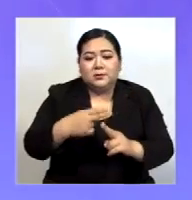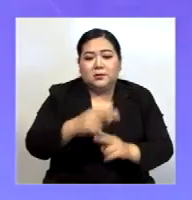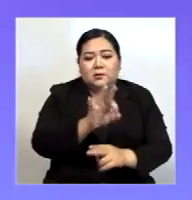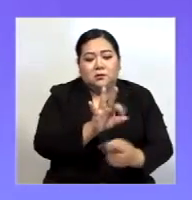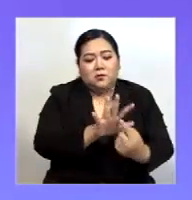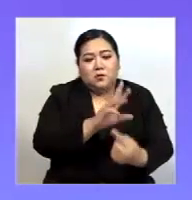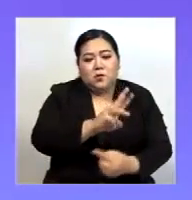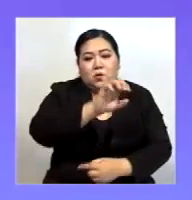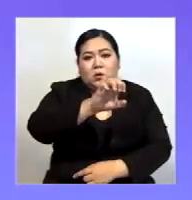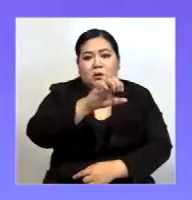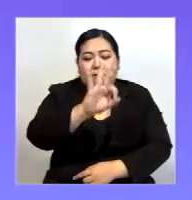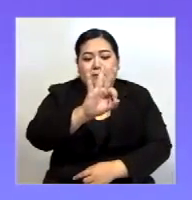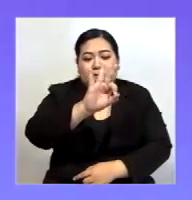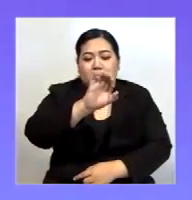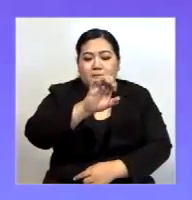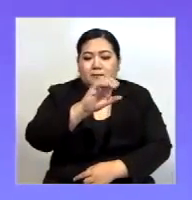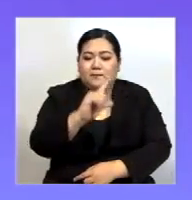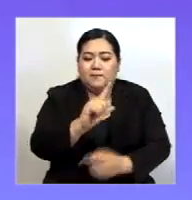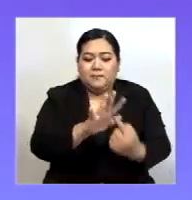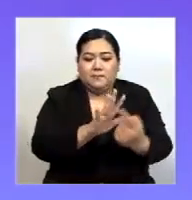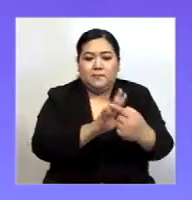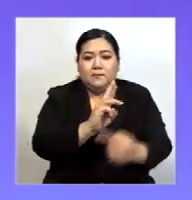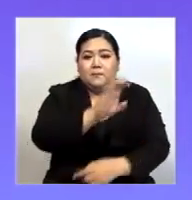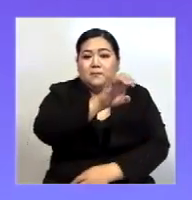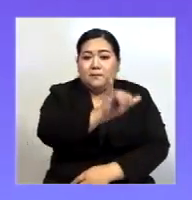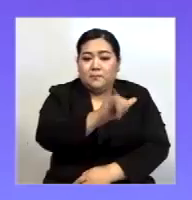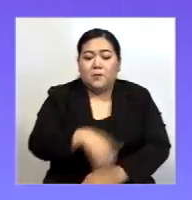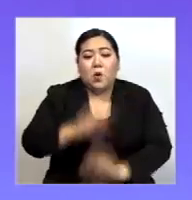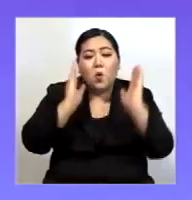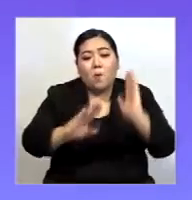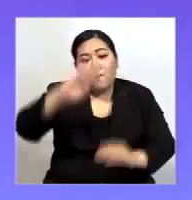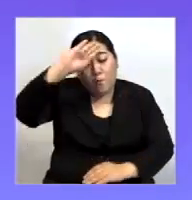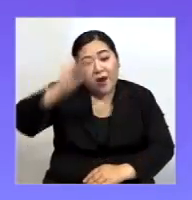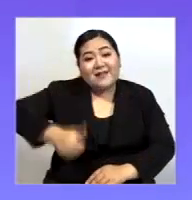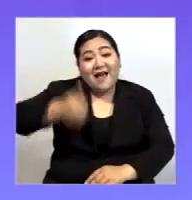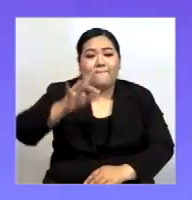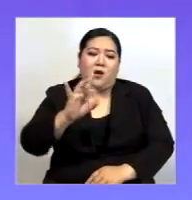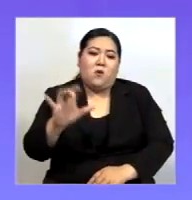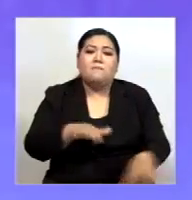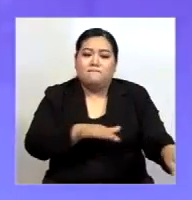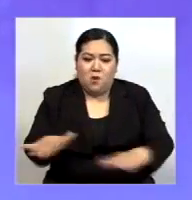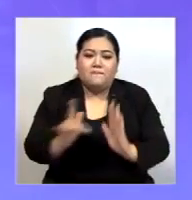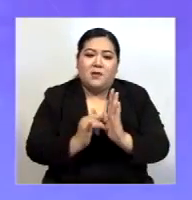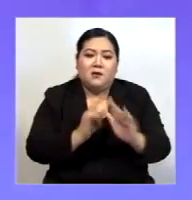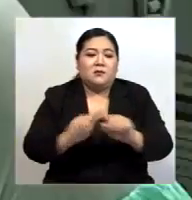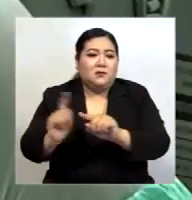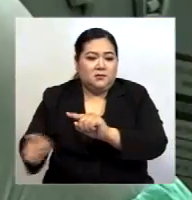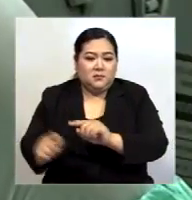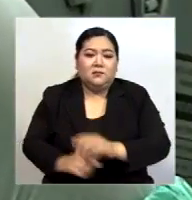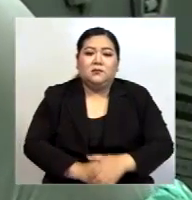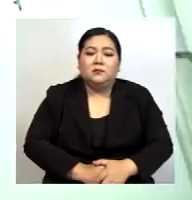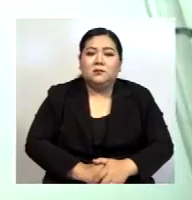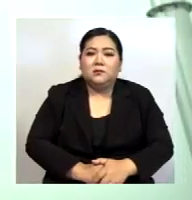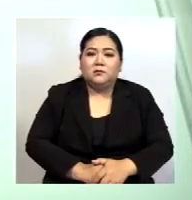ไว้ 40,000 เม็ดค่ะเพื่อที่จะรองรับผู้ป่วยได้ประมาณ800คนข้อมูลนี้นะคะมีการเปิดเผยจากนายแพทย์วิ